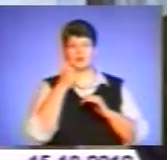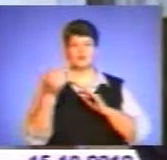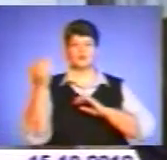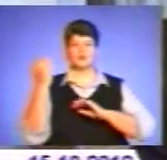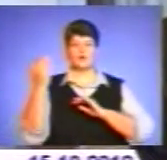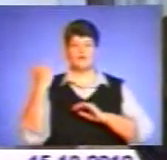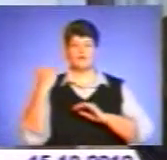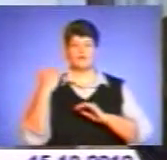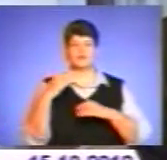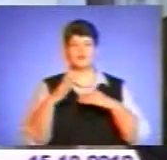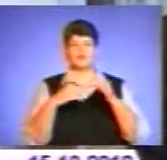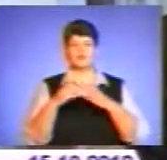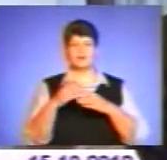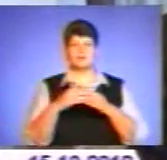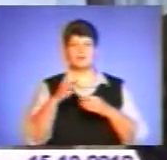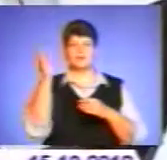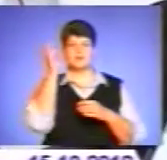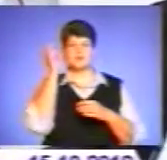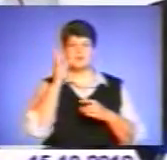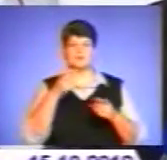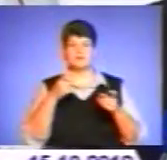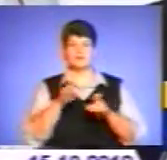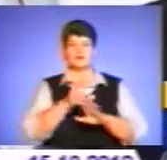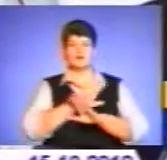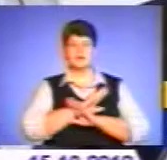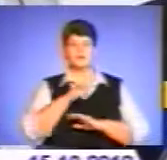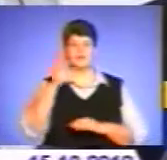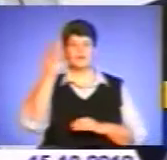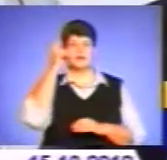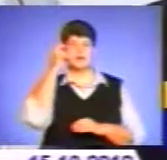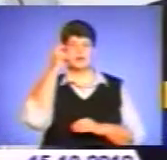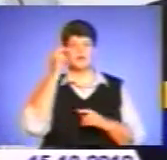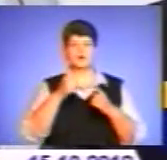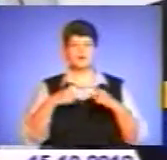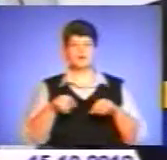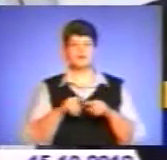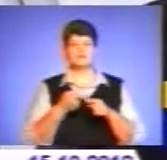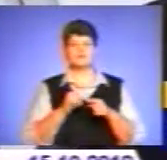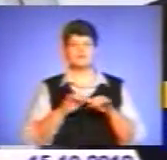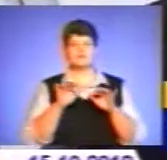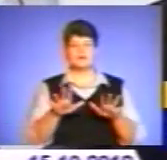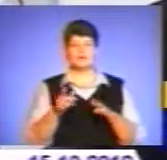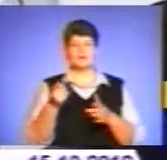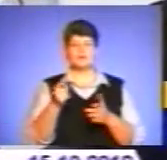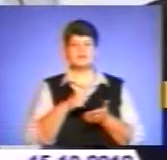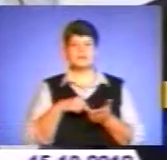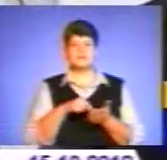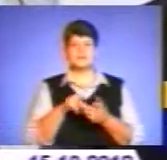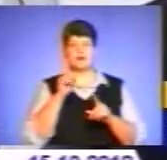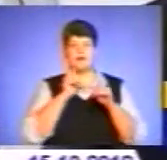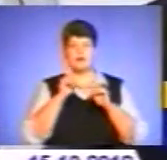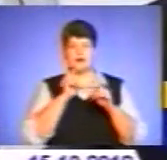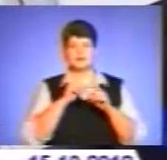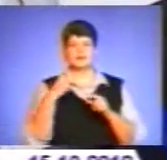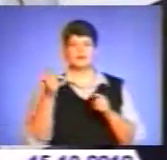від рук німецьких куль загинув в Києві. Організаторами цього заходу є Тернопільська обласна рада, Тернопільська міська рада та історико-меморіальний